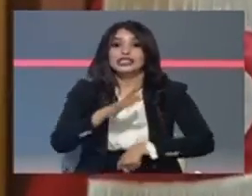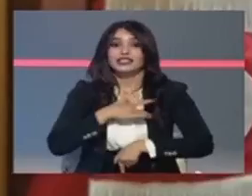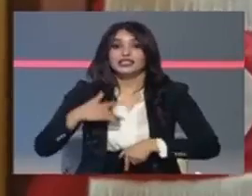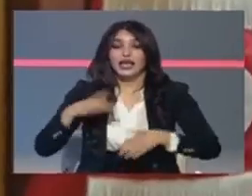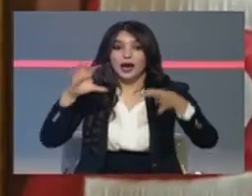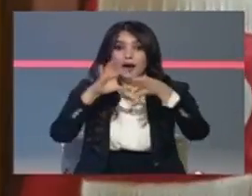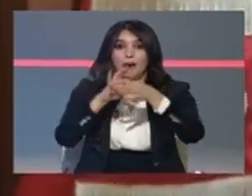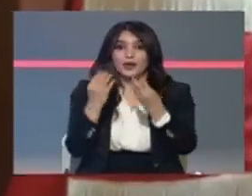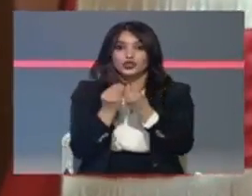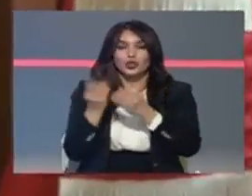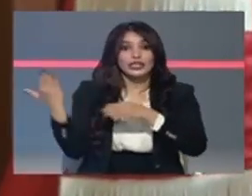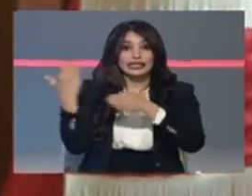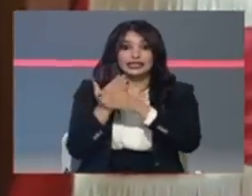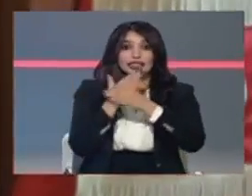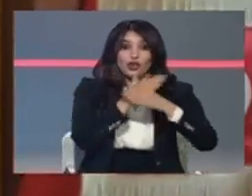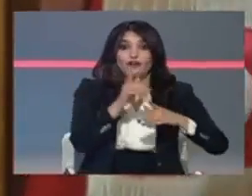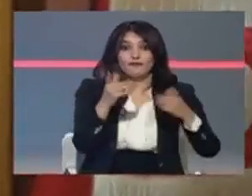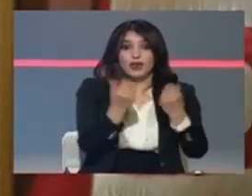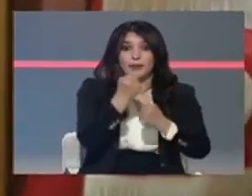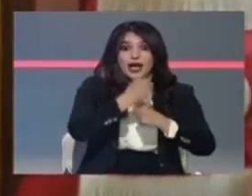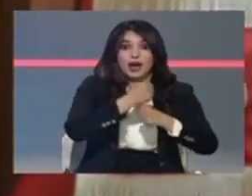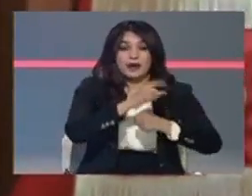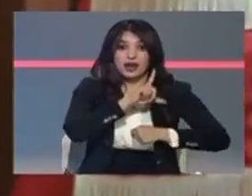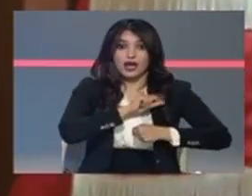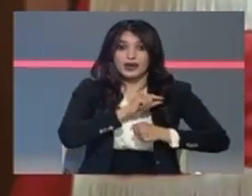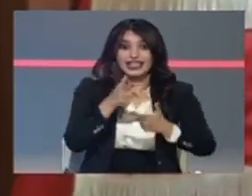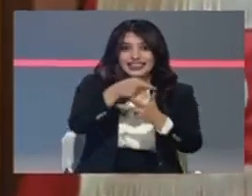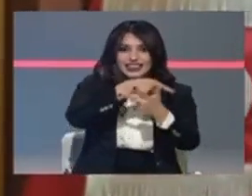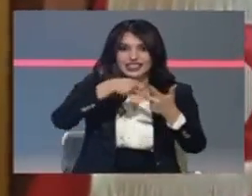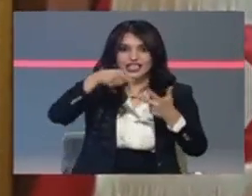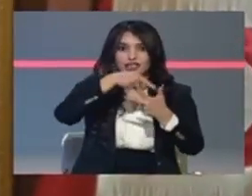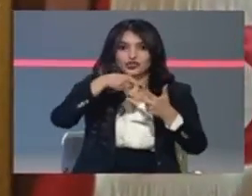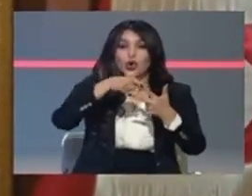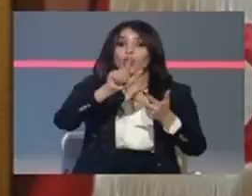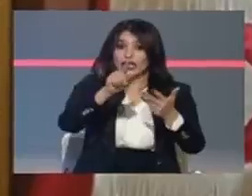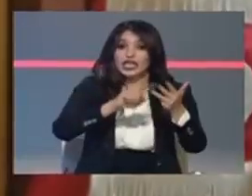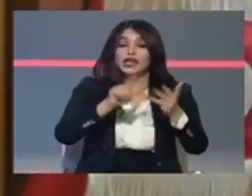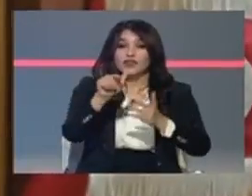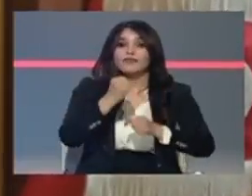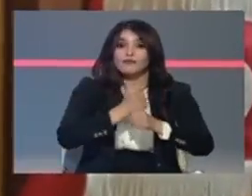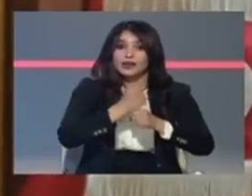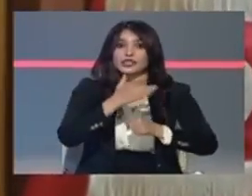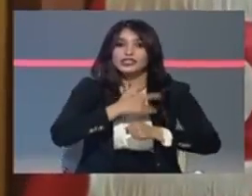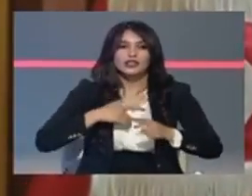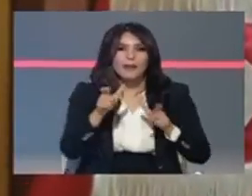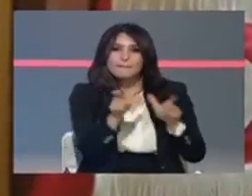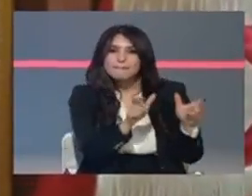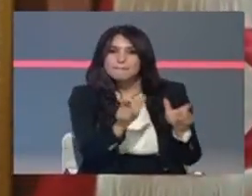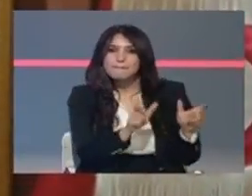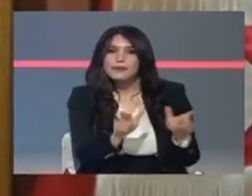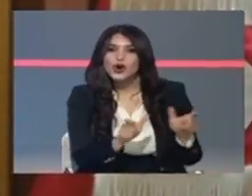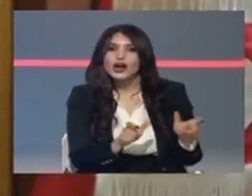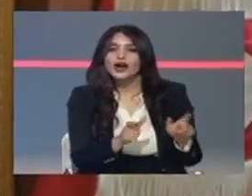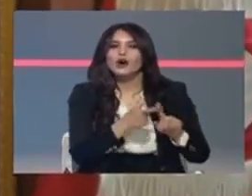دخول طحم بالتأكيد هناك عمل أمني ما نحكوش فيه، هناك عمل صحي بالتأكيد يعني مع التزام كتابي من طرف